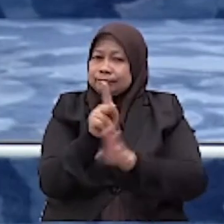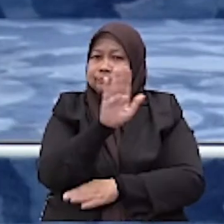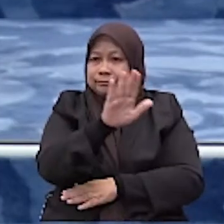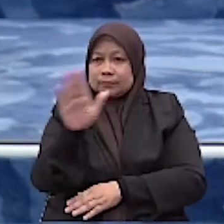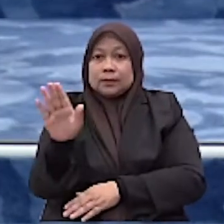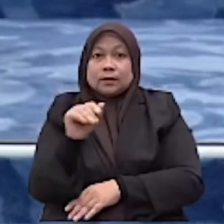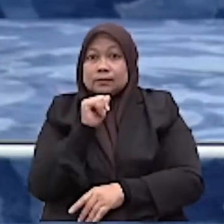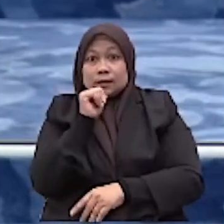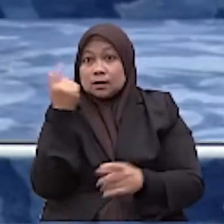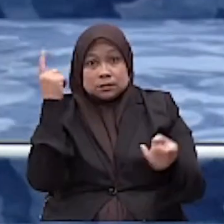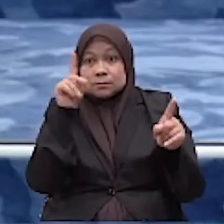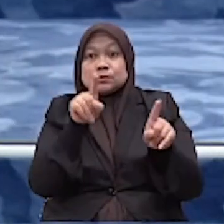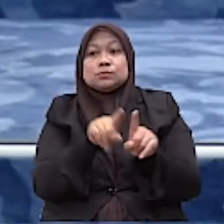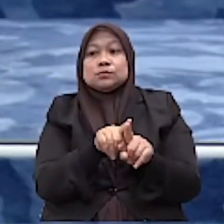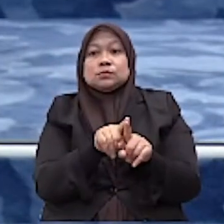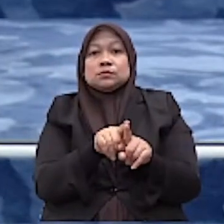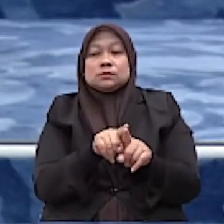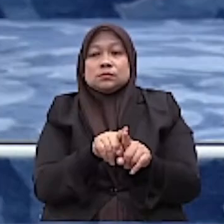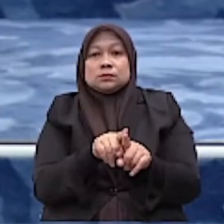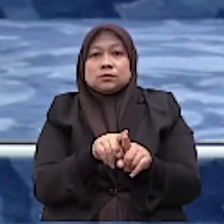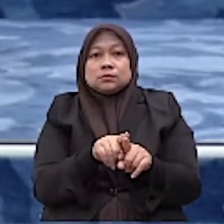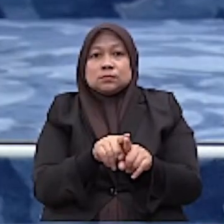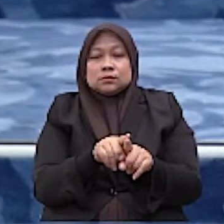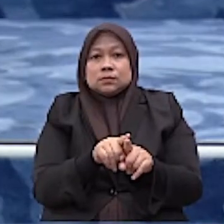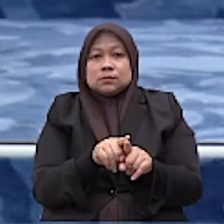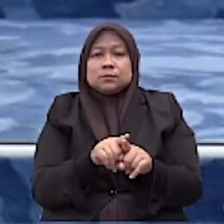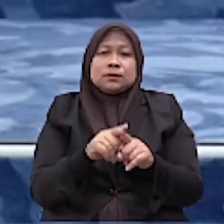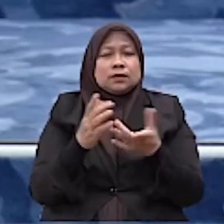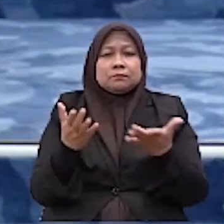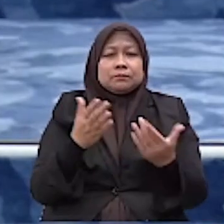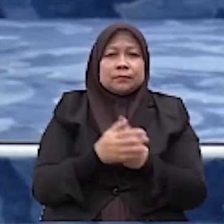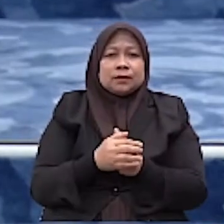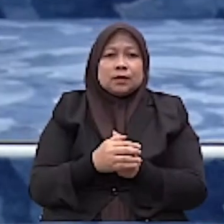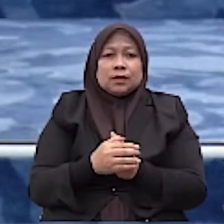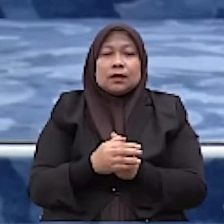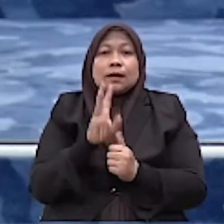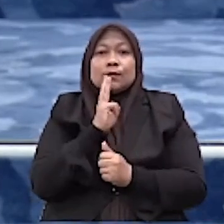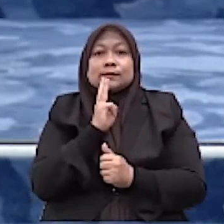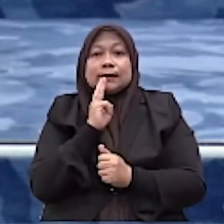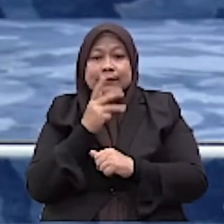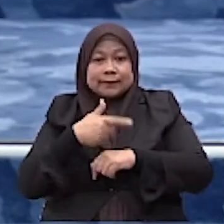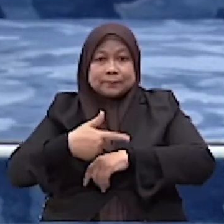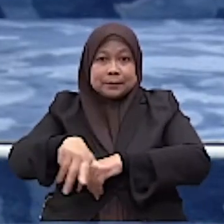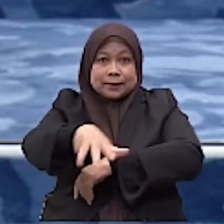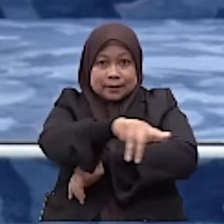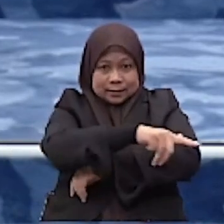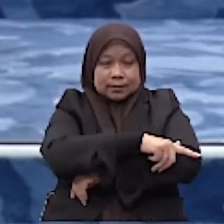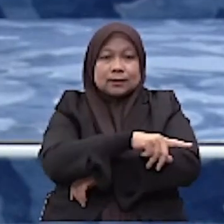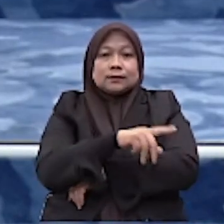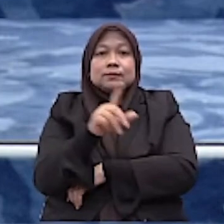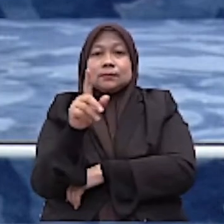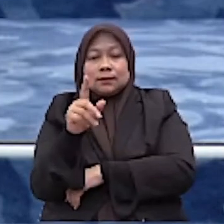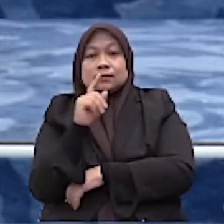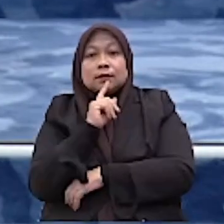yang tidak dipersetujui yang kita agak berat sih tentang kawasan perairan Tanjung pelepas tidak terlibat